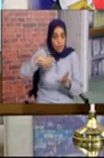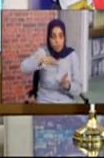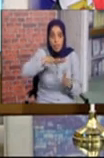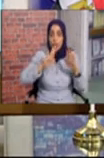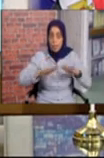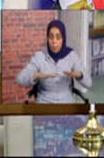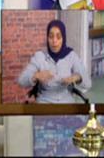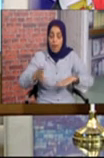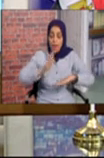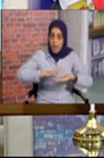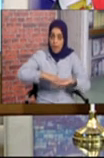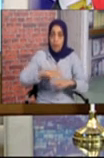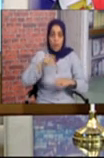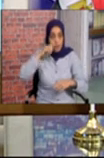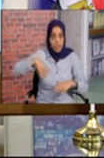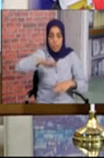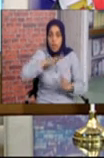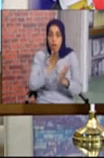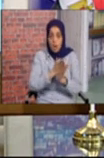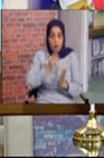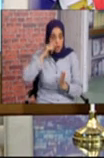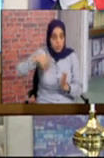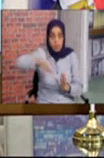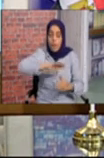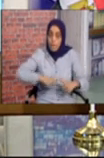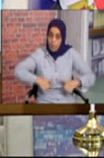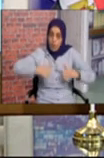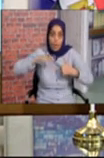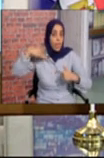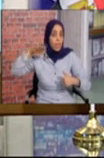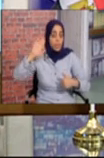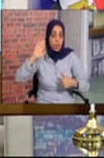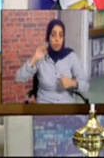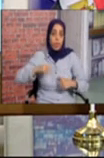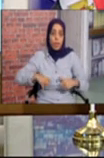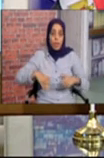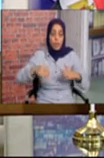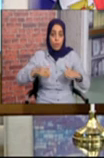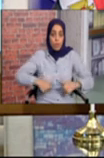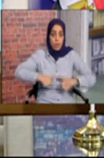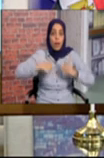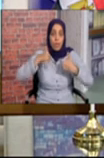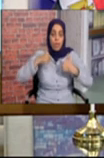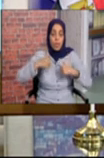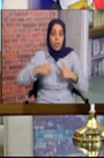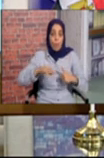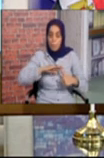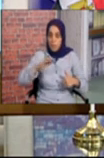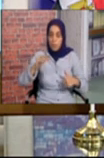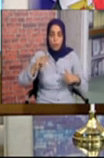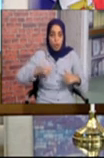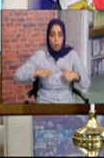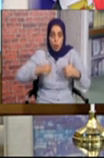على الإنسان، إنه حق الإنسان في الحياة الكريمة، صحيح، في الحياة، مش في إن